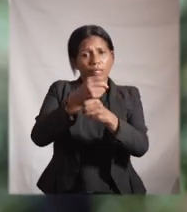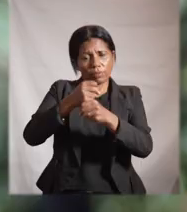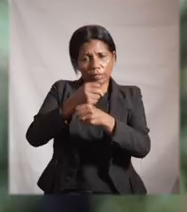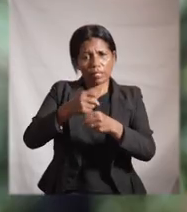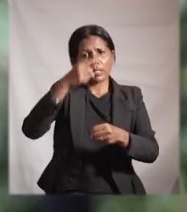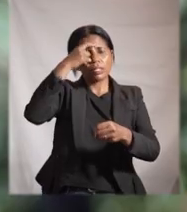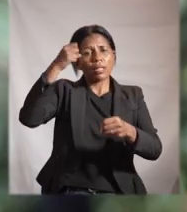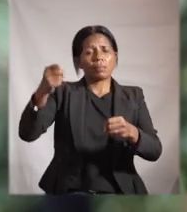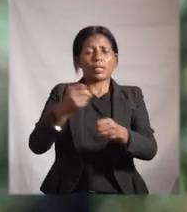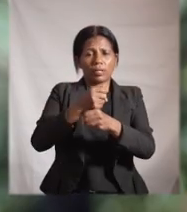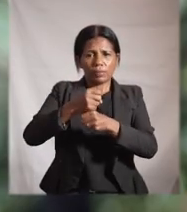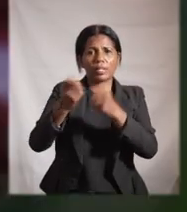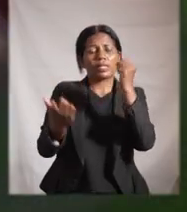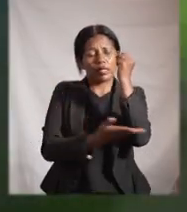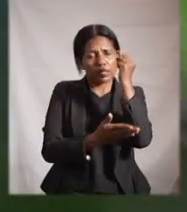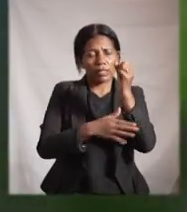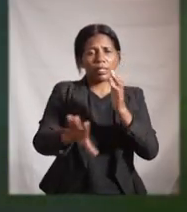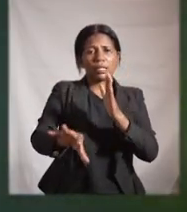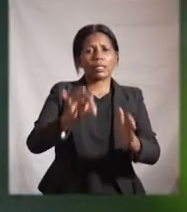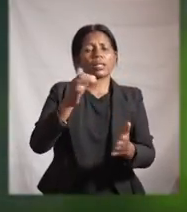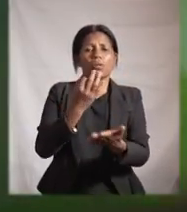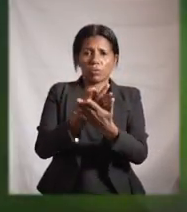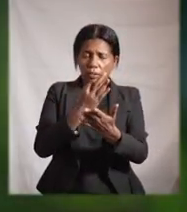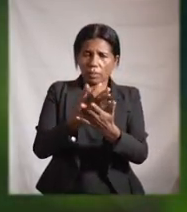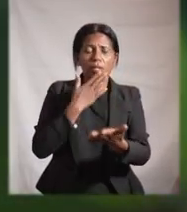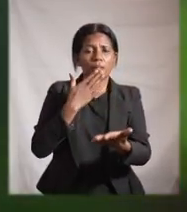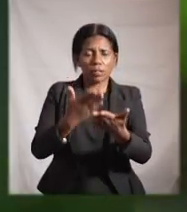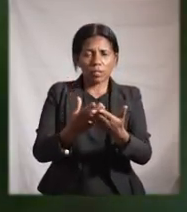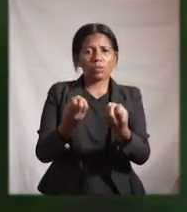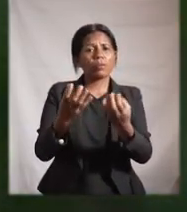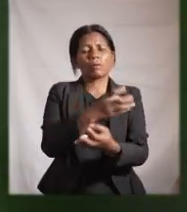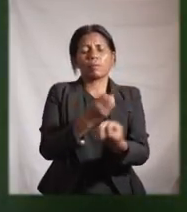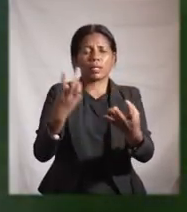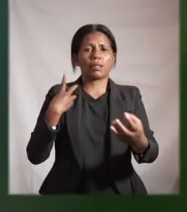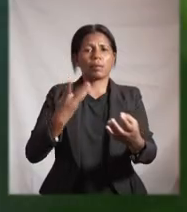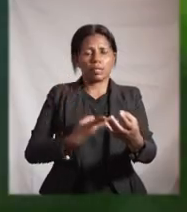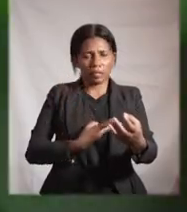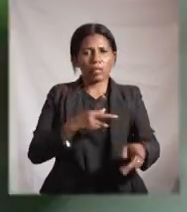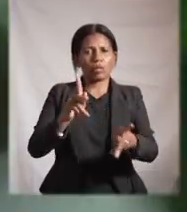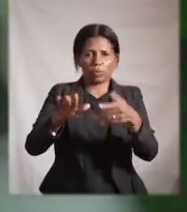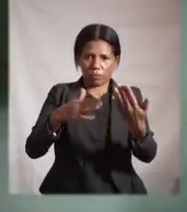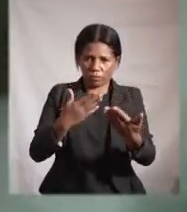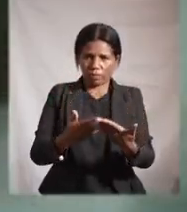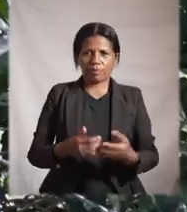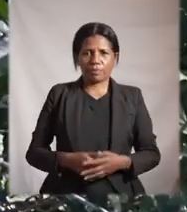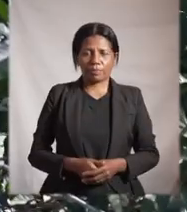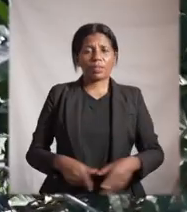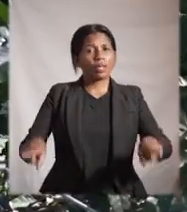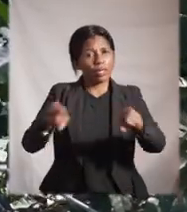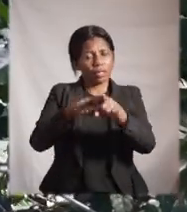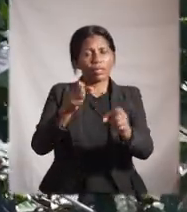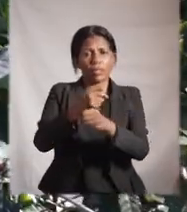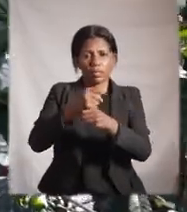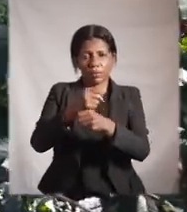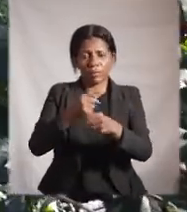Tamba kafe da tesi ne he tam beneficio ne be dia po fu ambarak ba ita tos nain sira. Ane